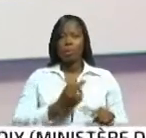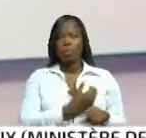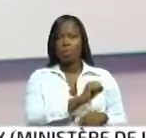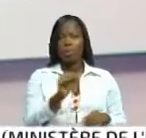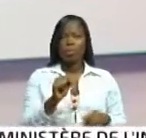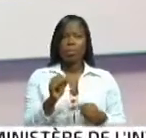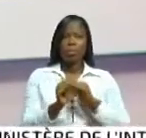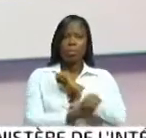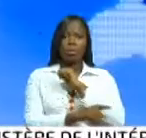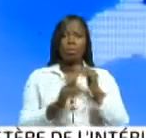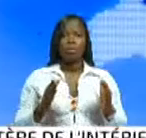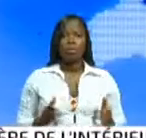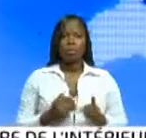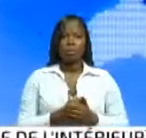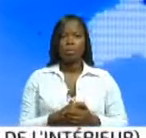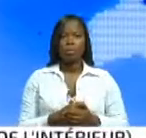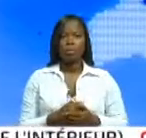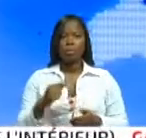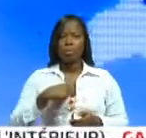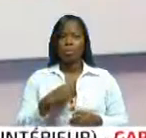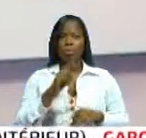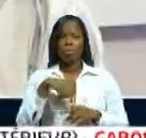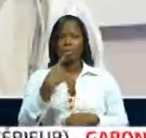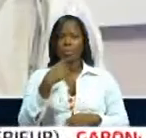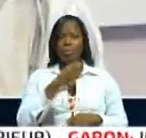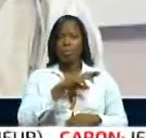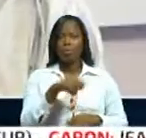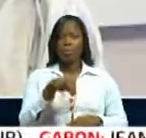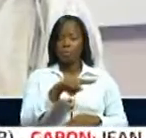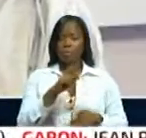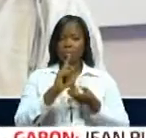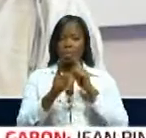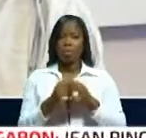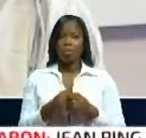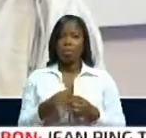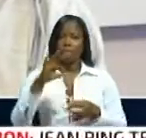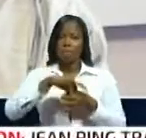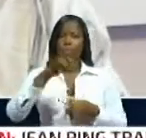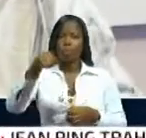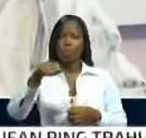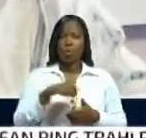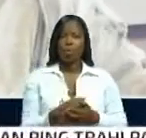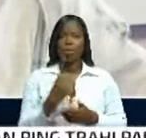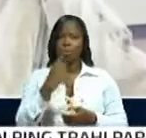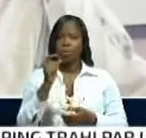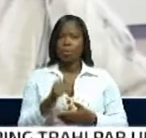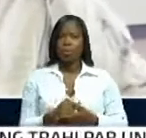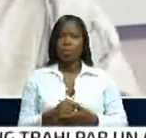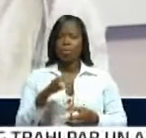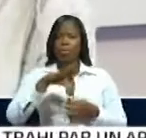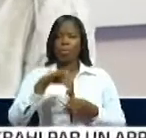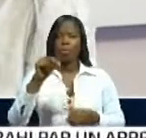sénégalais et moi qui croyais moi qui vous parle j'ai pire voter oui donc dû inscrire votre nom